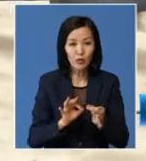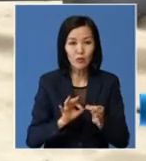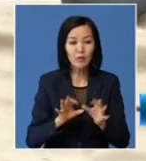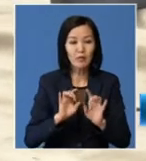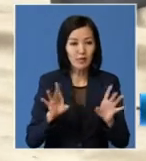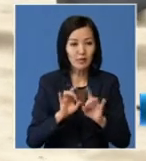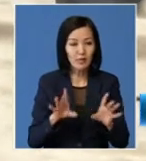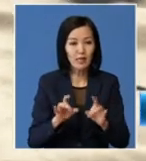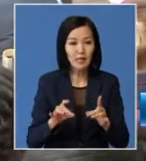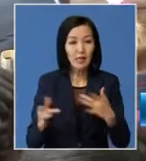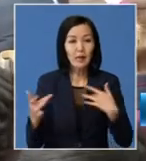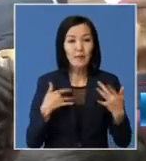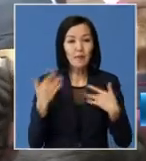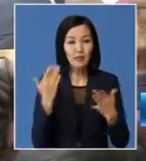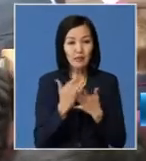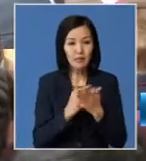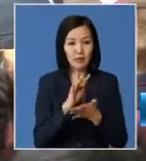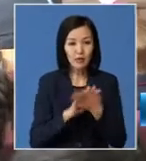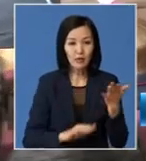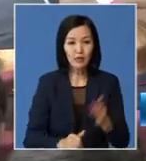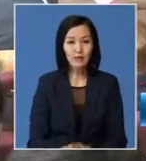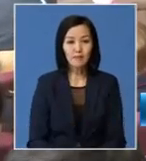Басқосуға мерекелік концерт келісті.